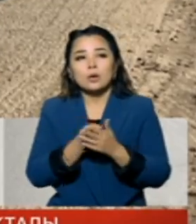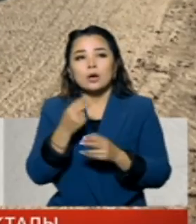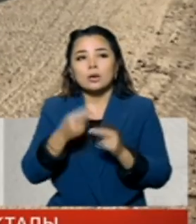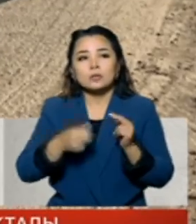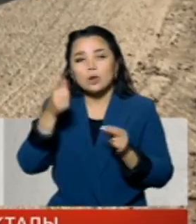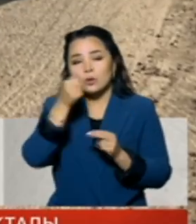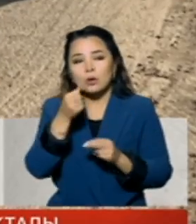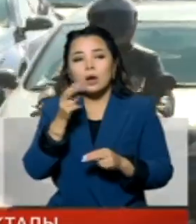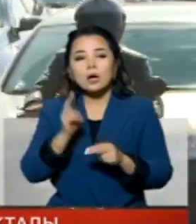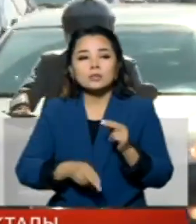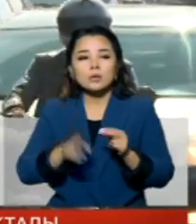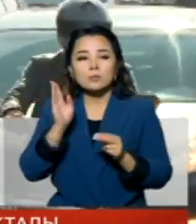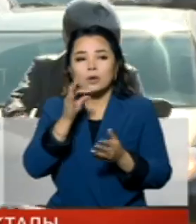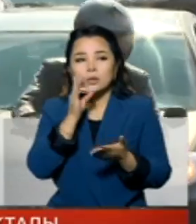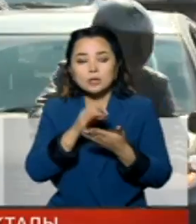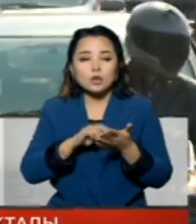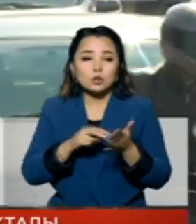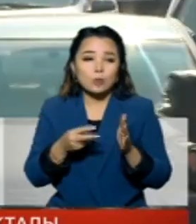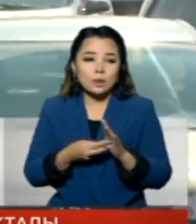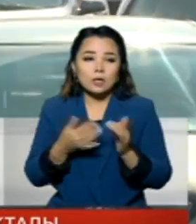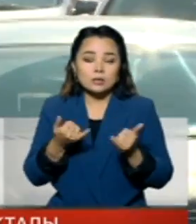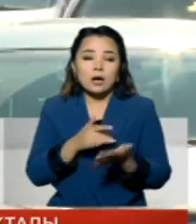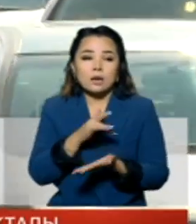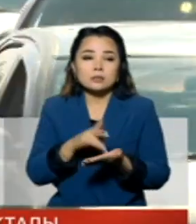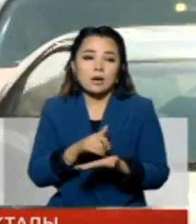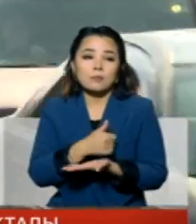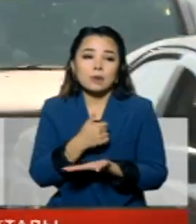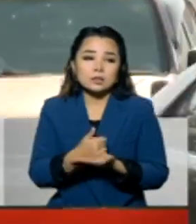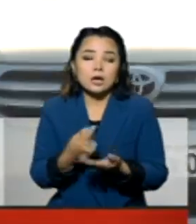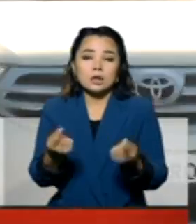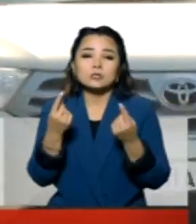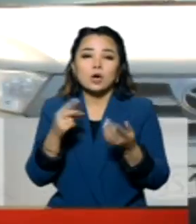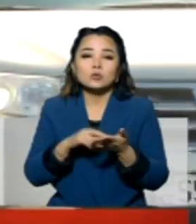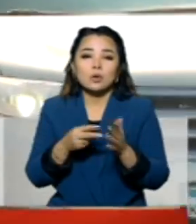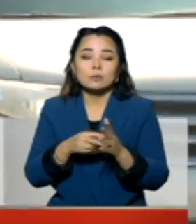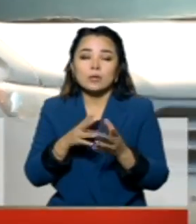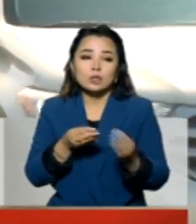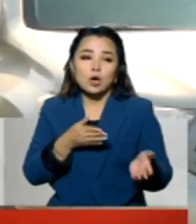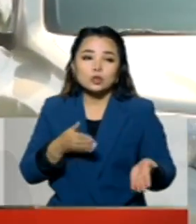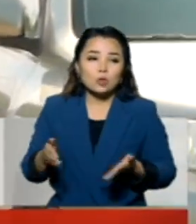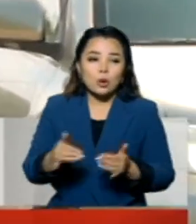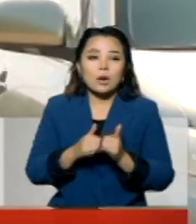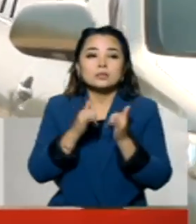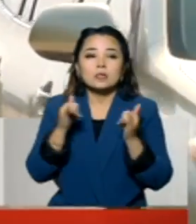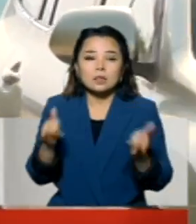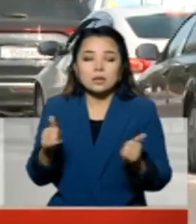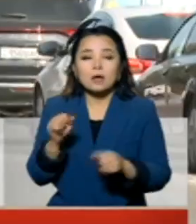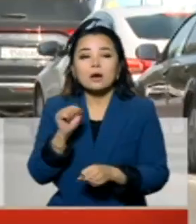дейін аяқталады деп жоспарланған. Осылайша шахар басшылығы ірі жол тораптарын кеңейту арқылы